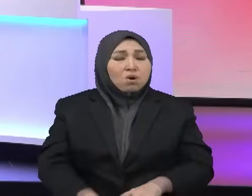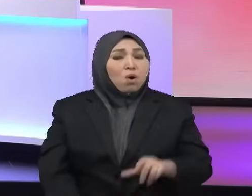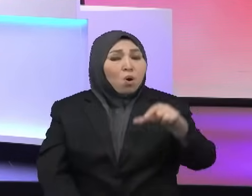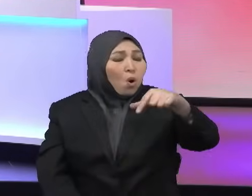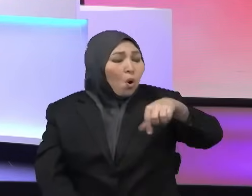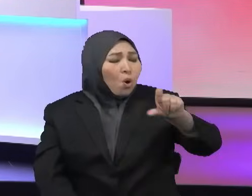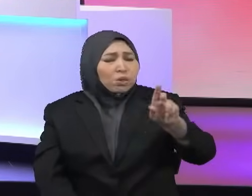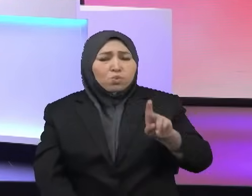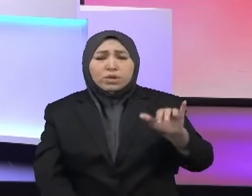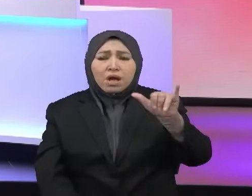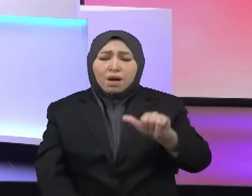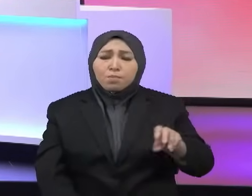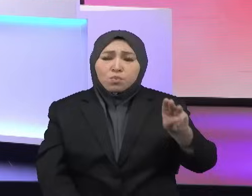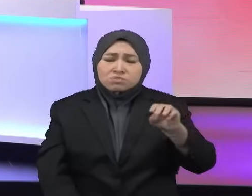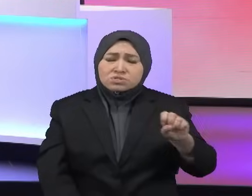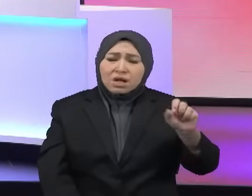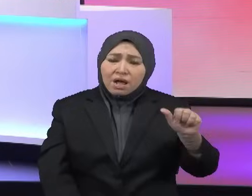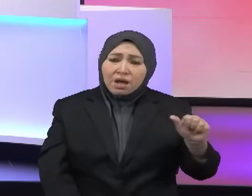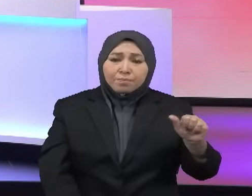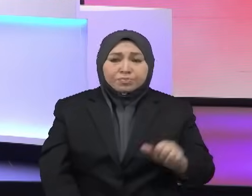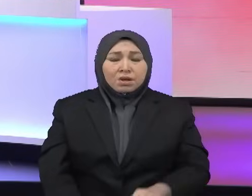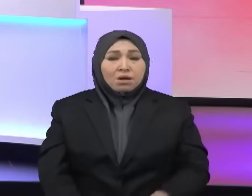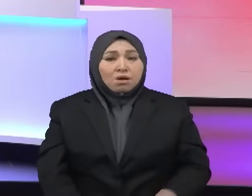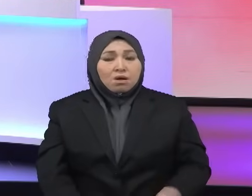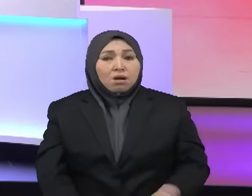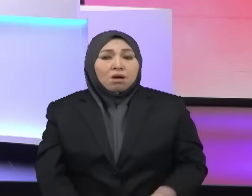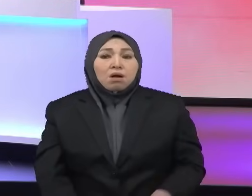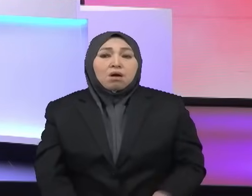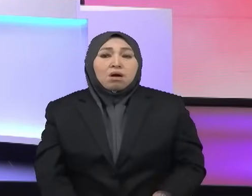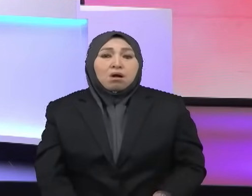Qalu ya Musa.